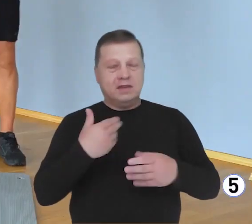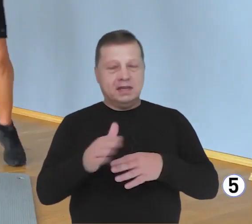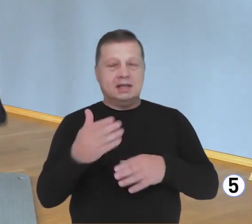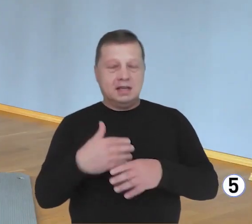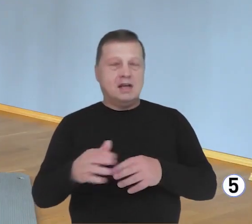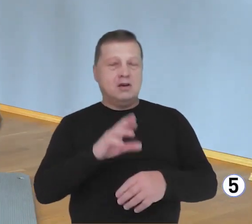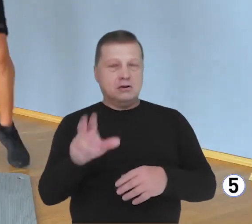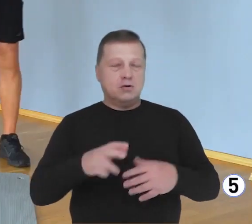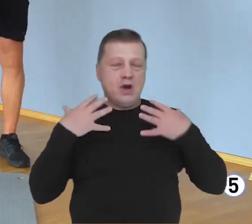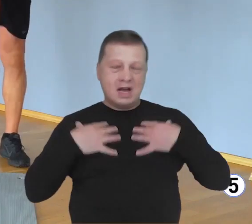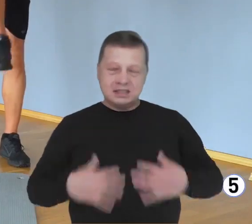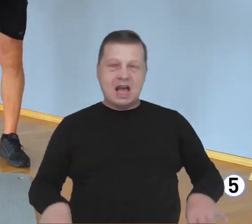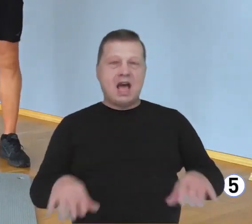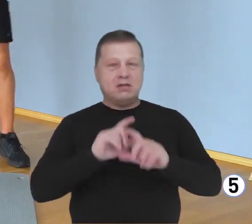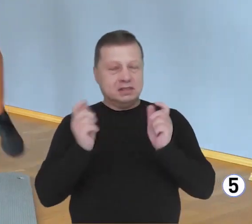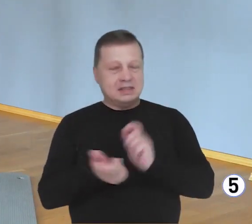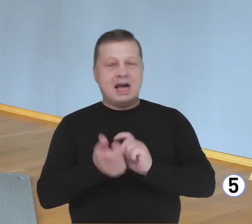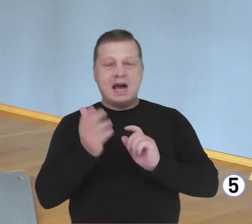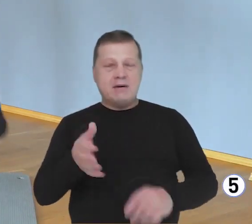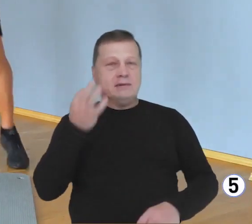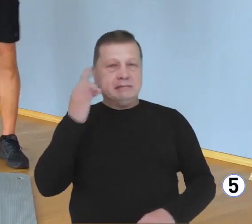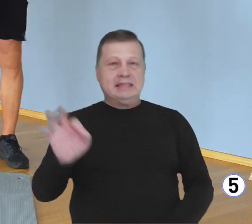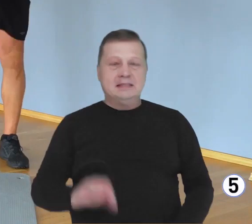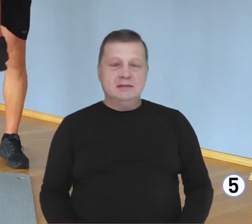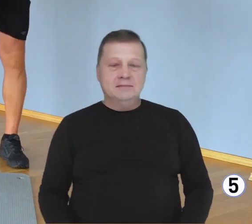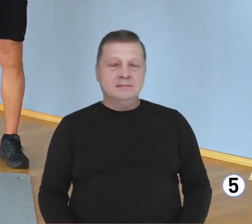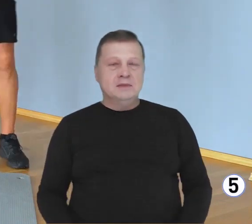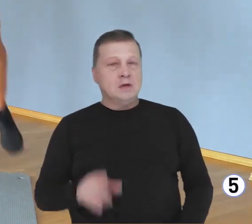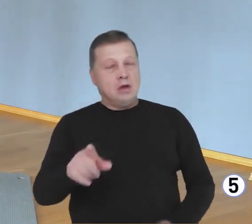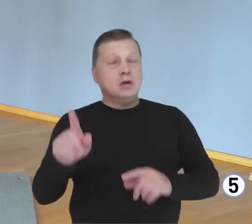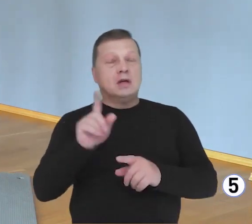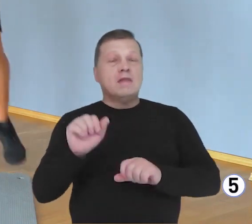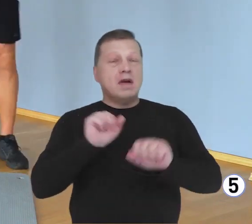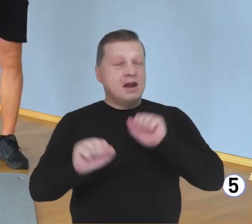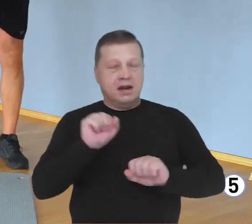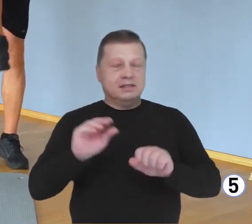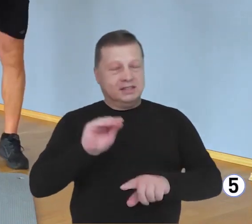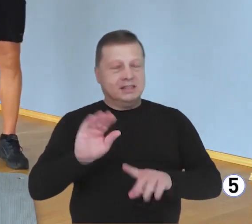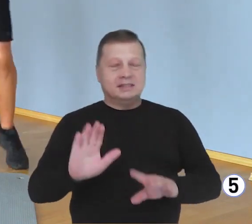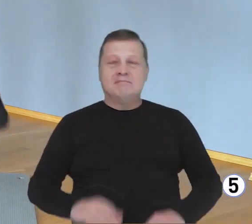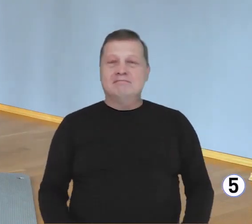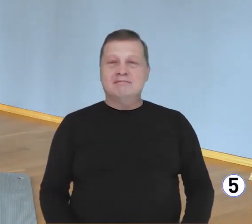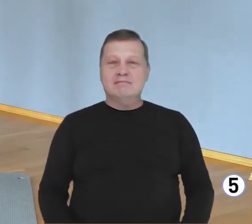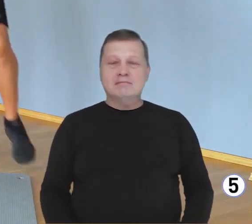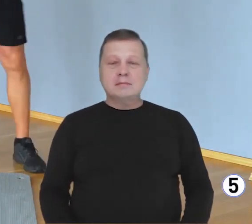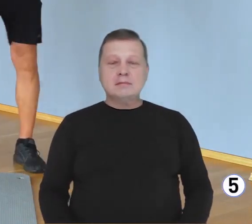Rozgrzewamy, rozruszamy całe ciało przed treningiem oporowym.